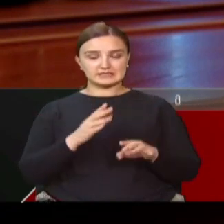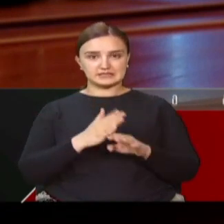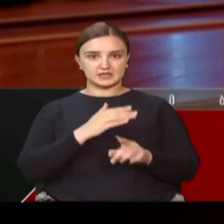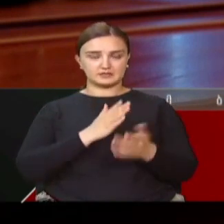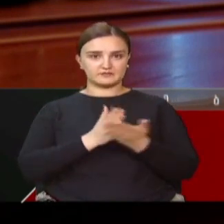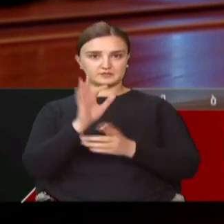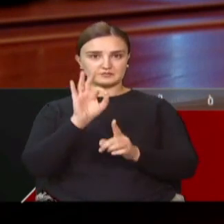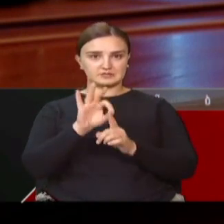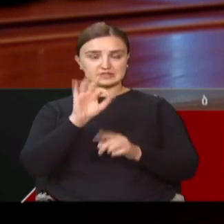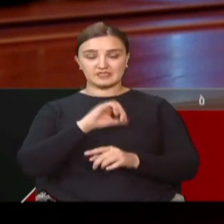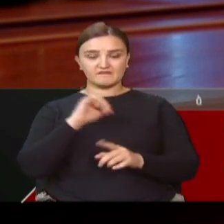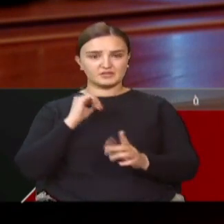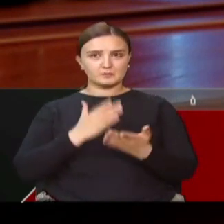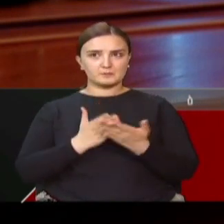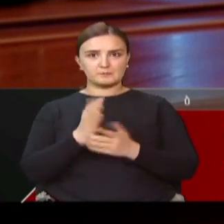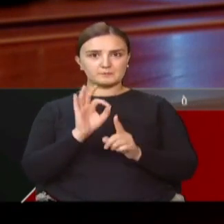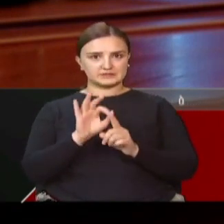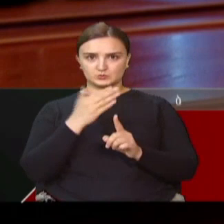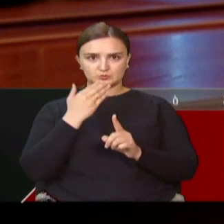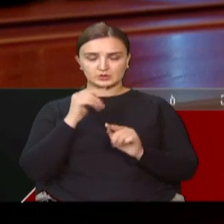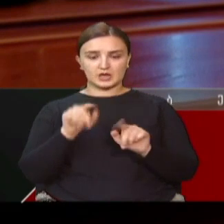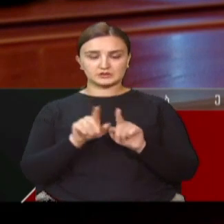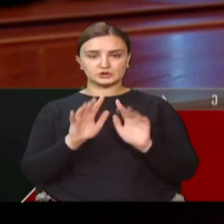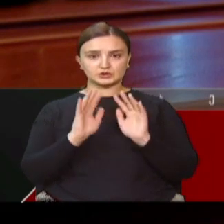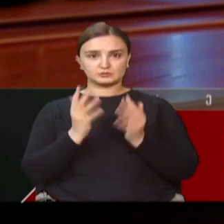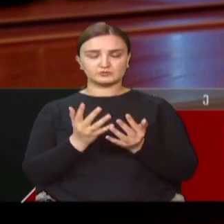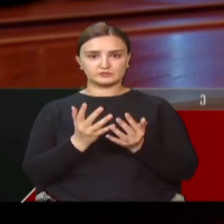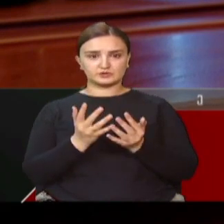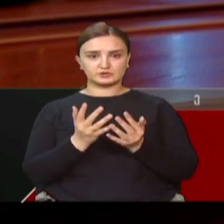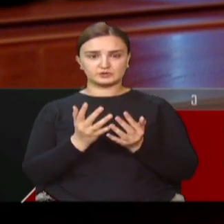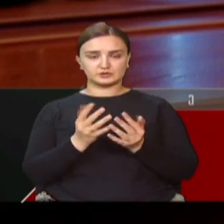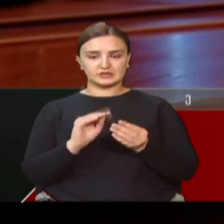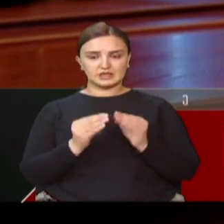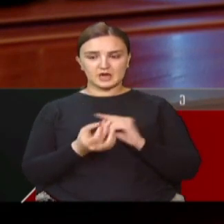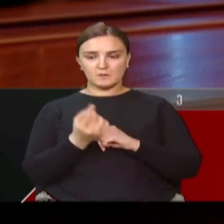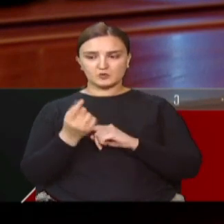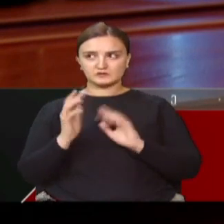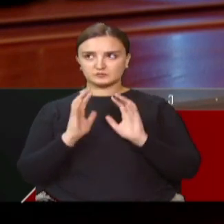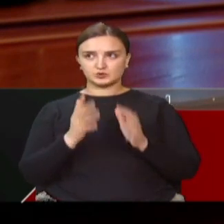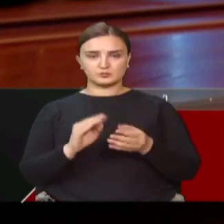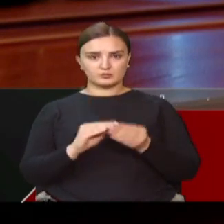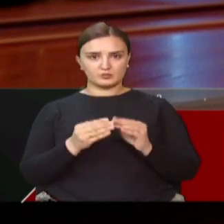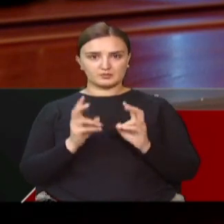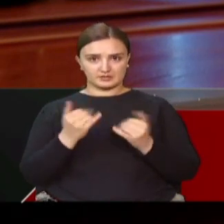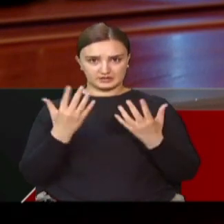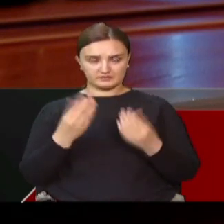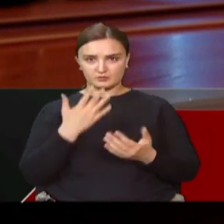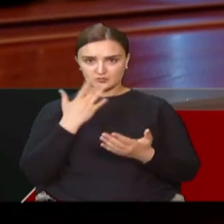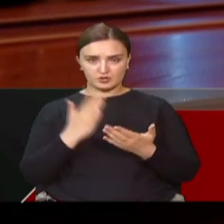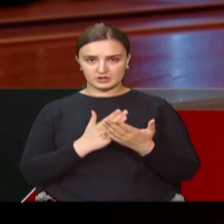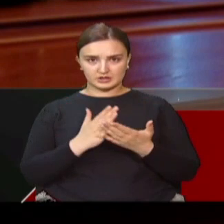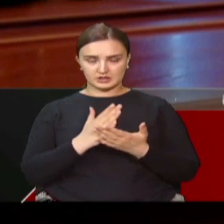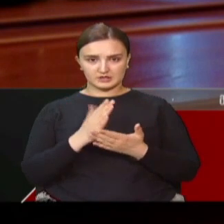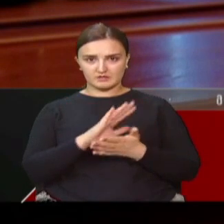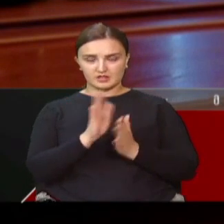mizani, da tweet mizani, huarari, es da, am șem tvoeba. Es გამოწვევებიც აქვს სოფლიოში, დღეს ეს პოლიტიკა არის. როდესაც ჩვენ